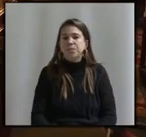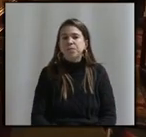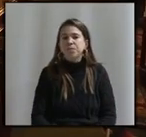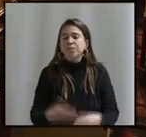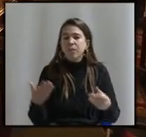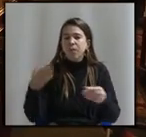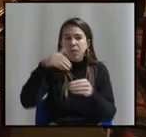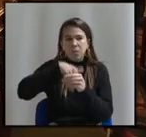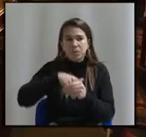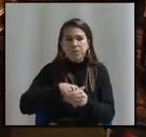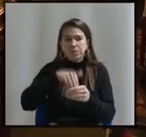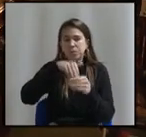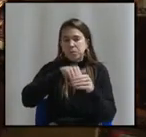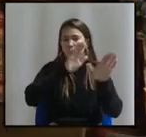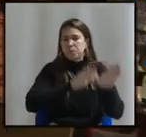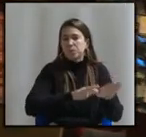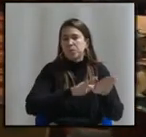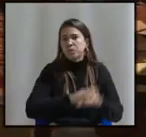votació. Gràcies. Vots a favor?